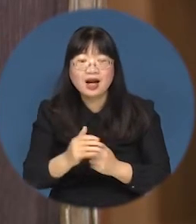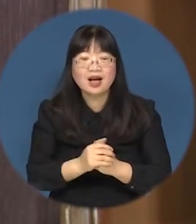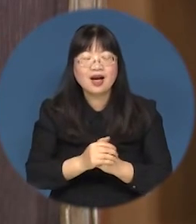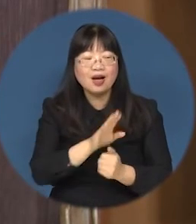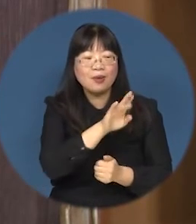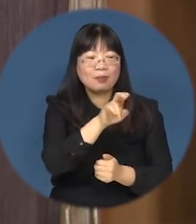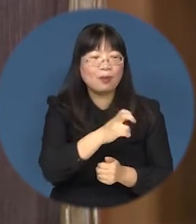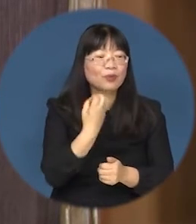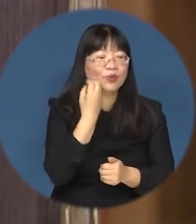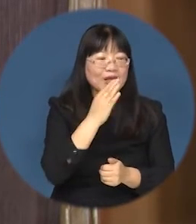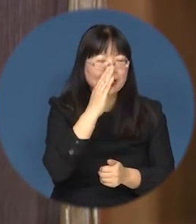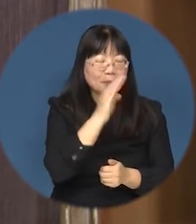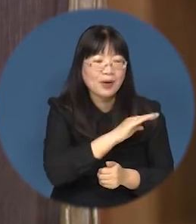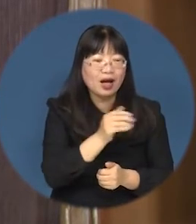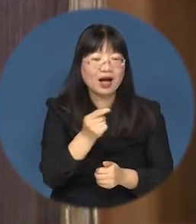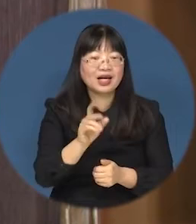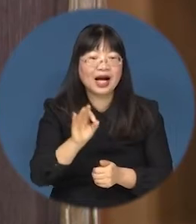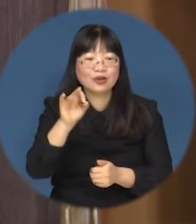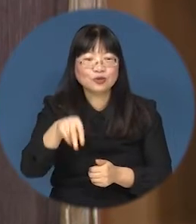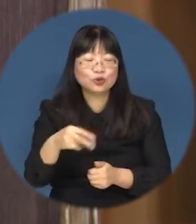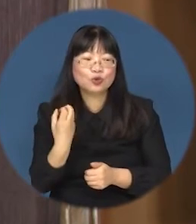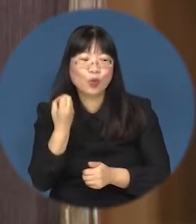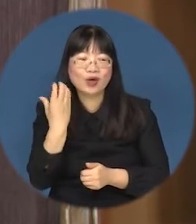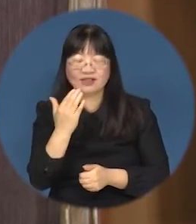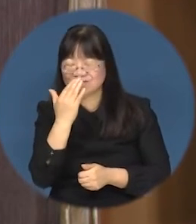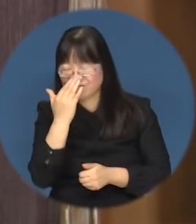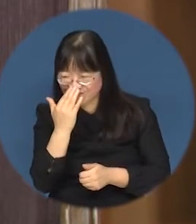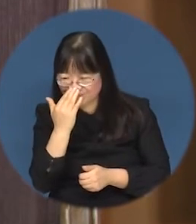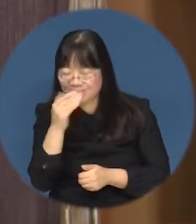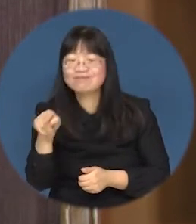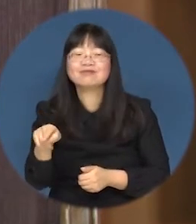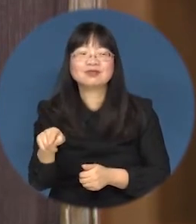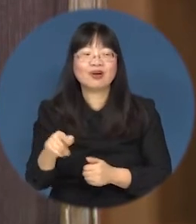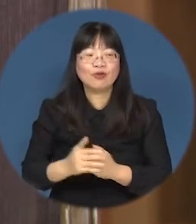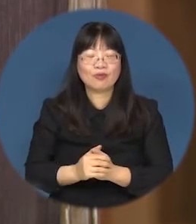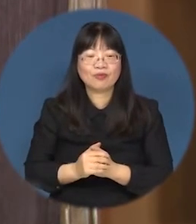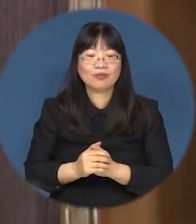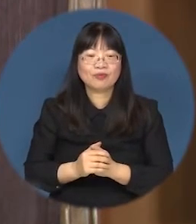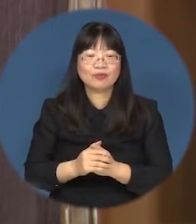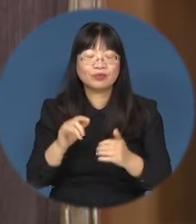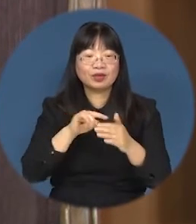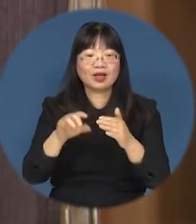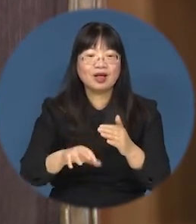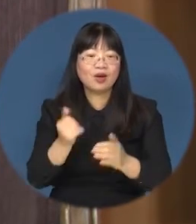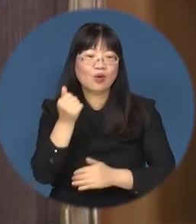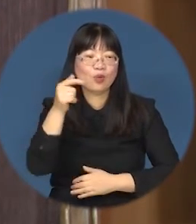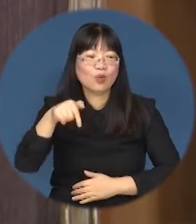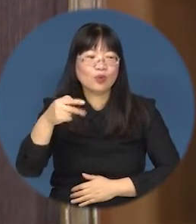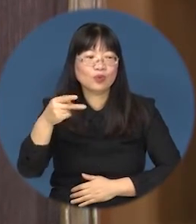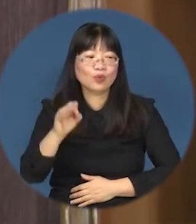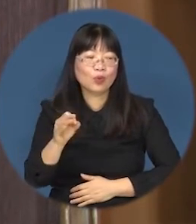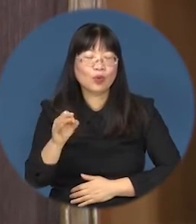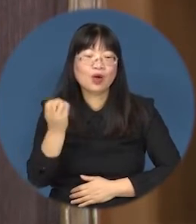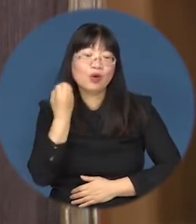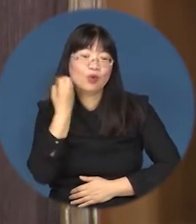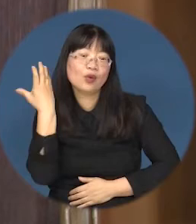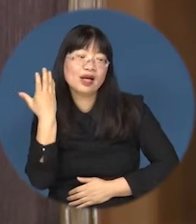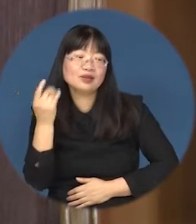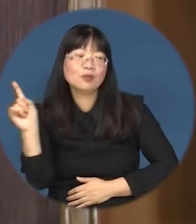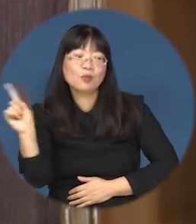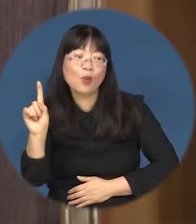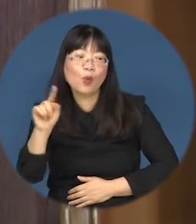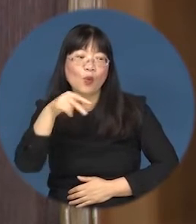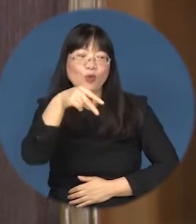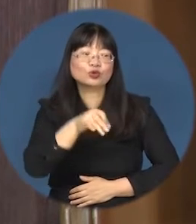못된 친구고 향유 고래는 아주 착한 친구고 예. 그 중에 혹등 고래는 수영 고래이기 때문에 수영